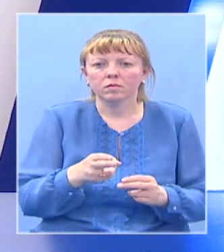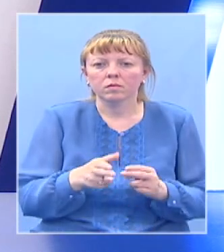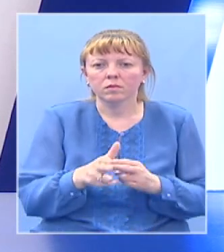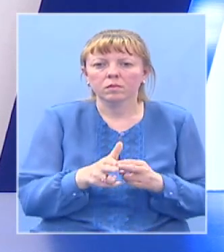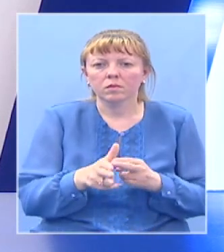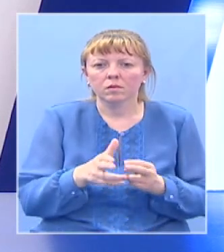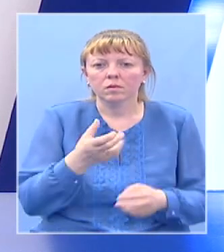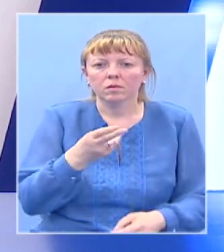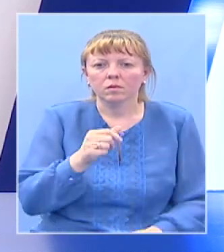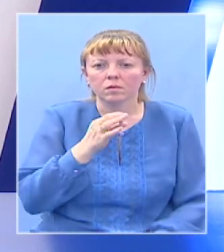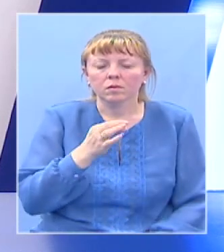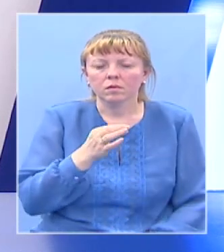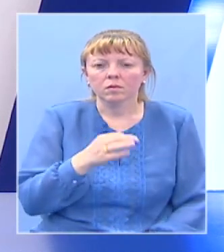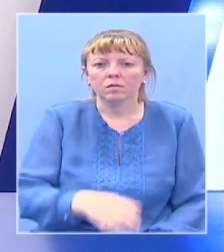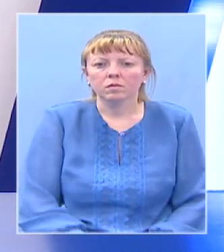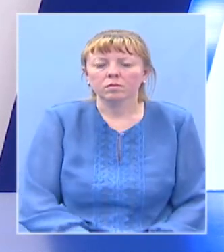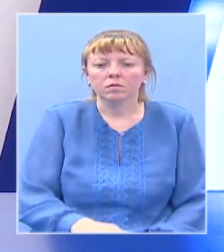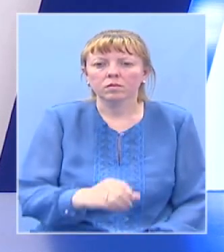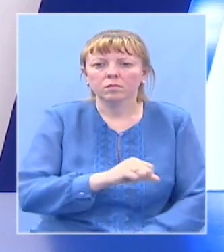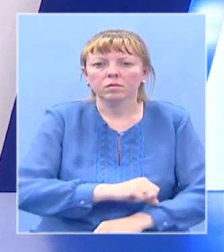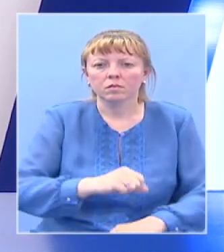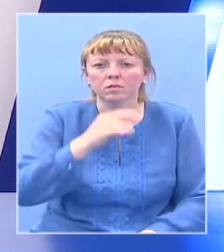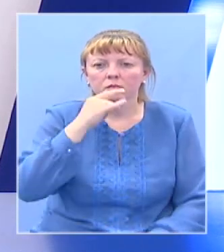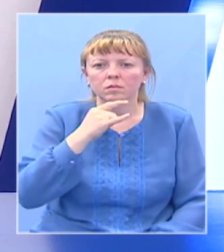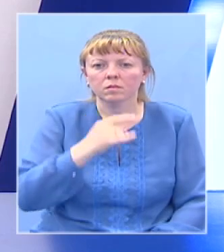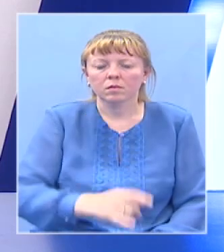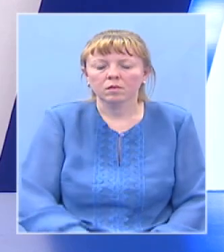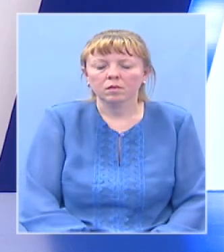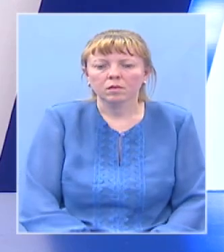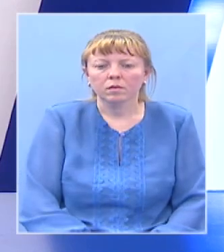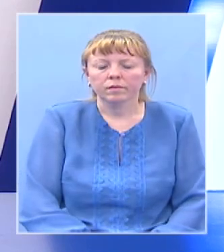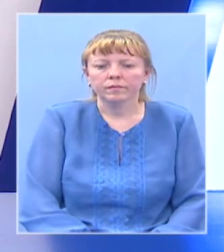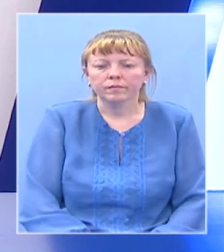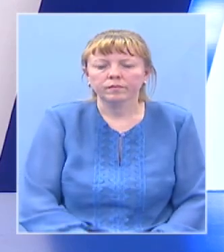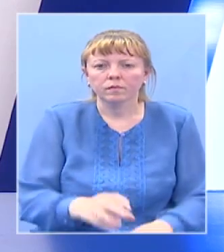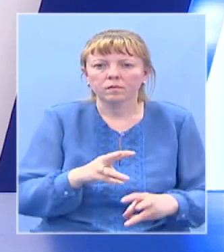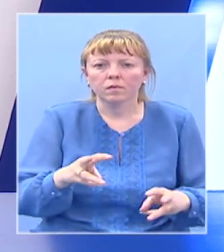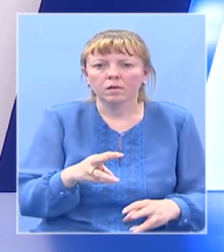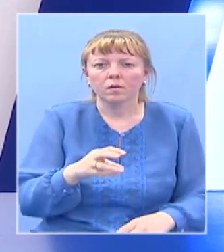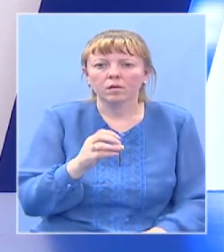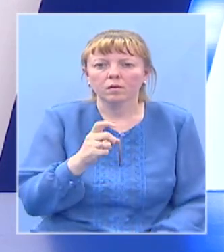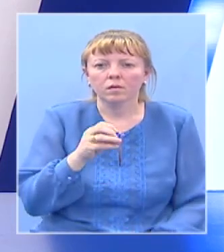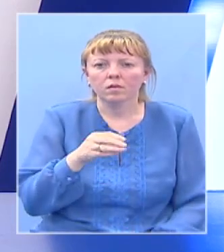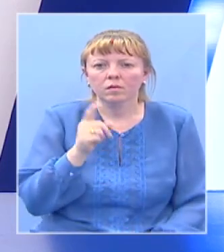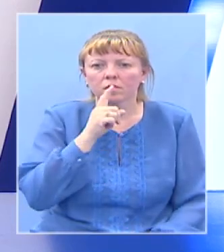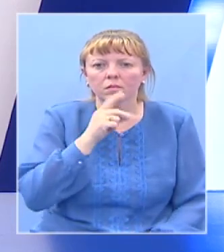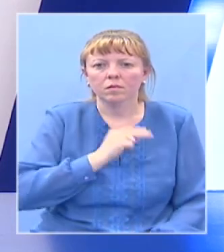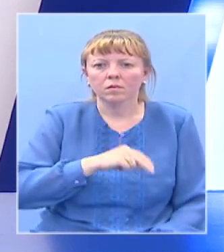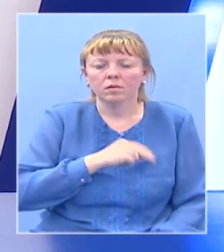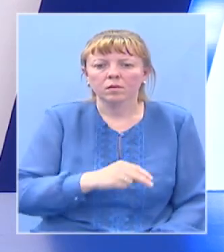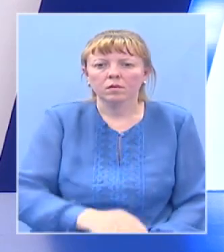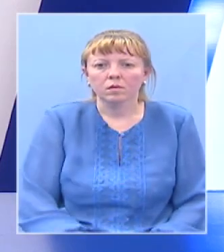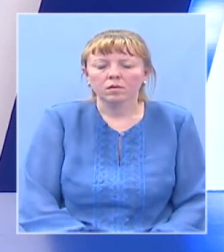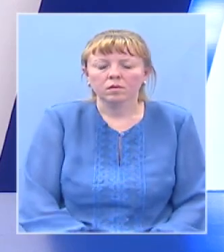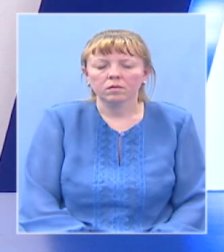Китая транзитно по территории на территории Республики Казахстан в связи с этим в Министерством КТЖ проводится немало работ это